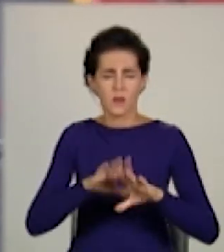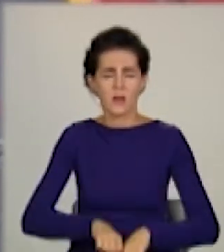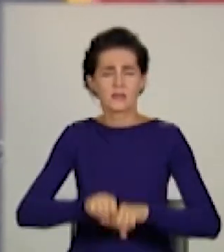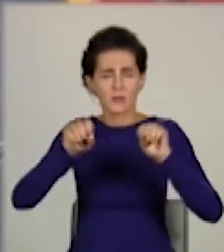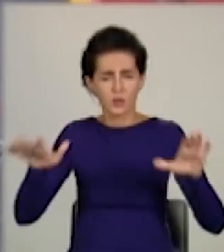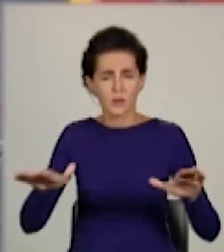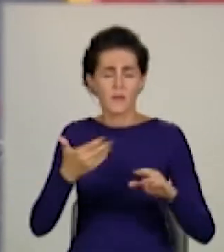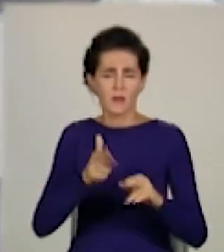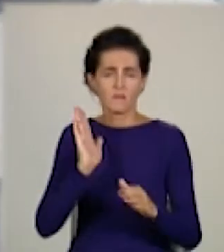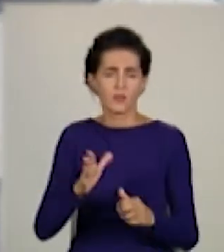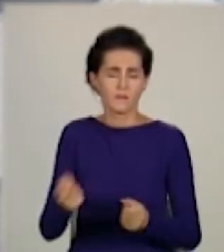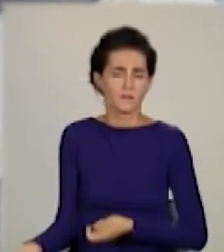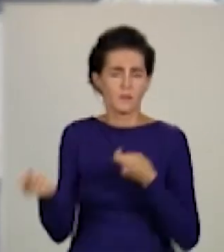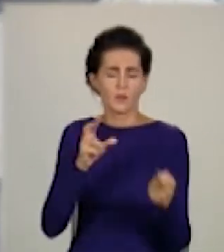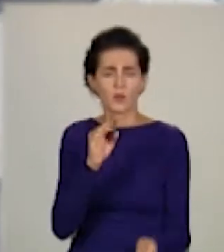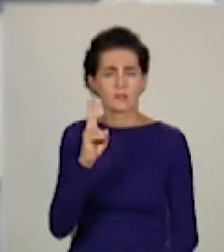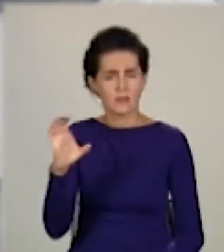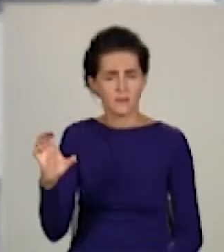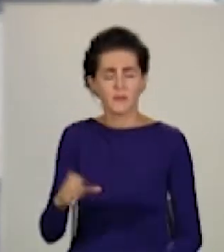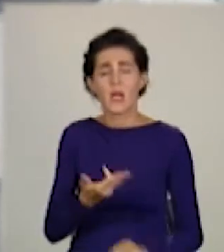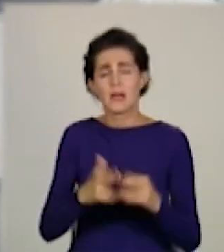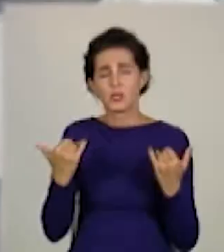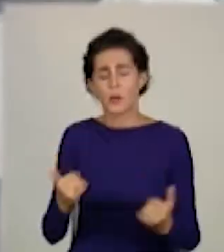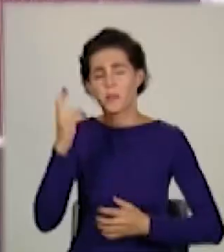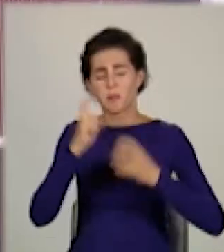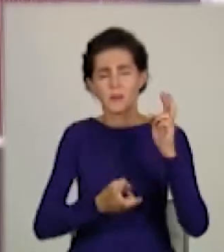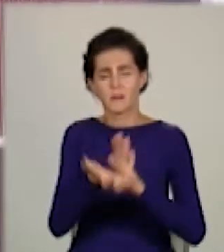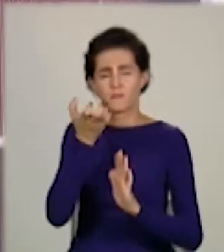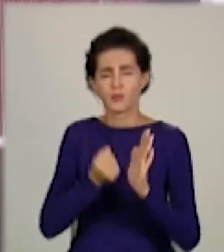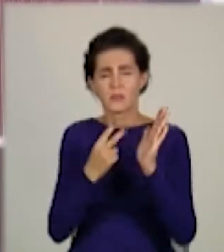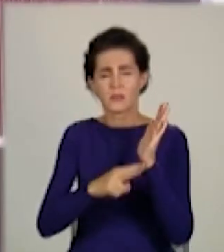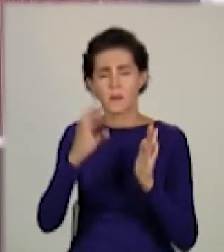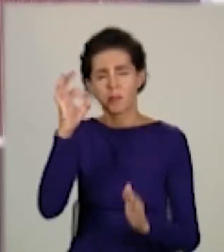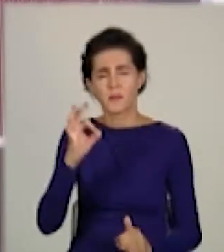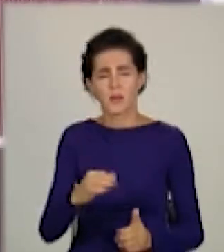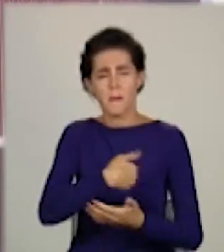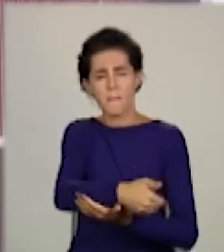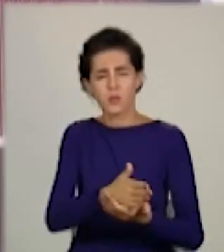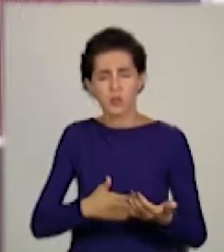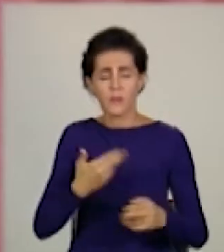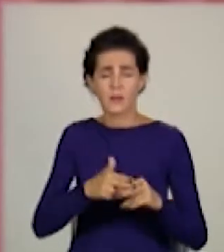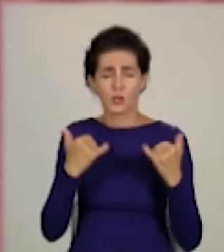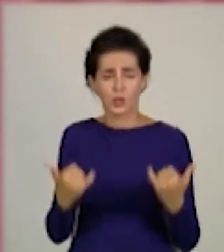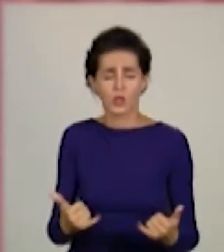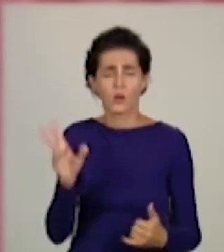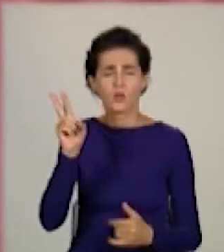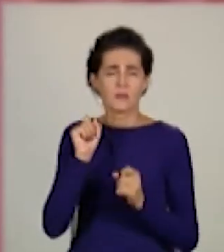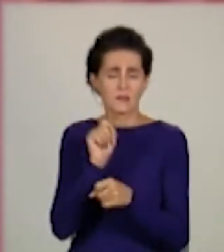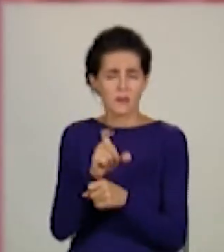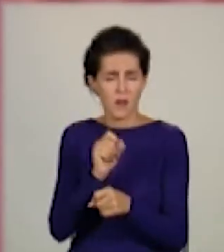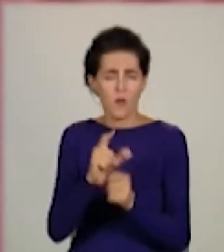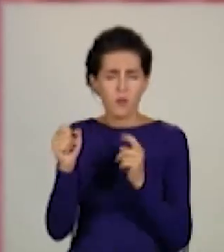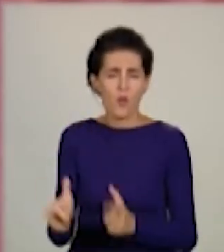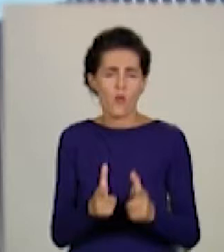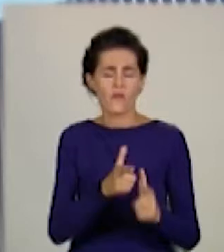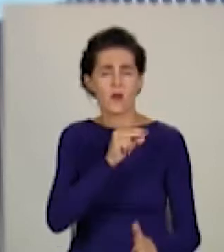будет выгружать в боксы. На сьогодні підприємство отримало близько 70% обладнання. Тим часом підрядник продовжує